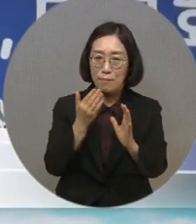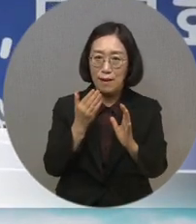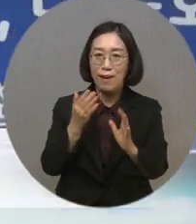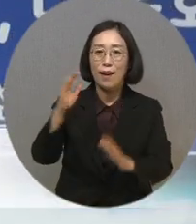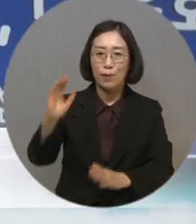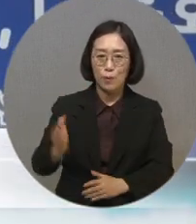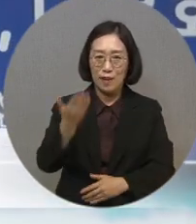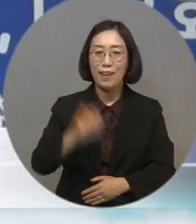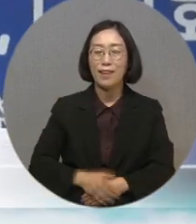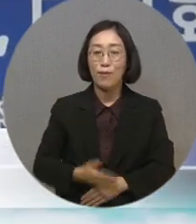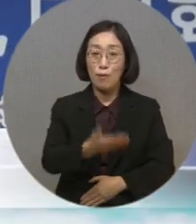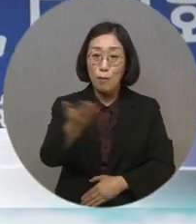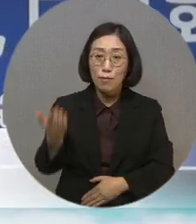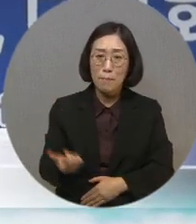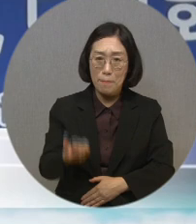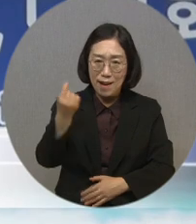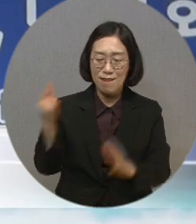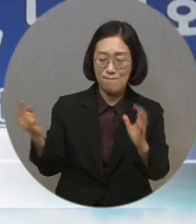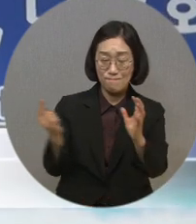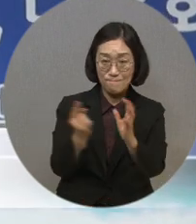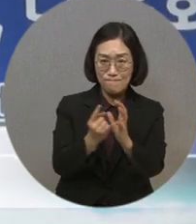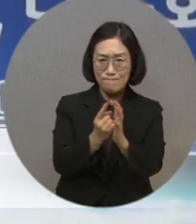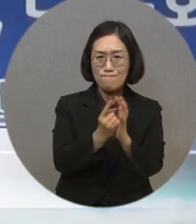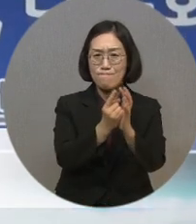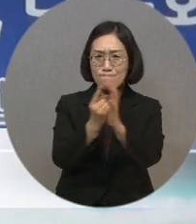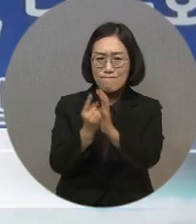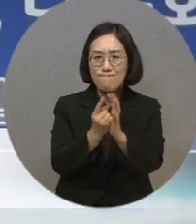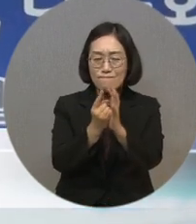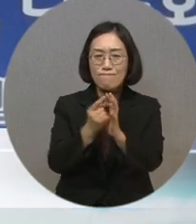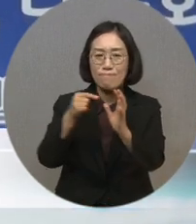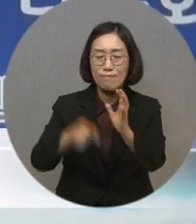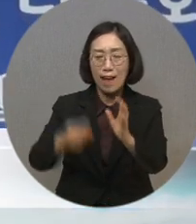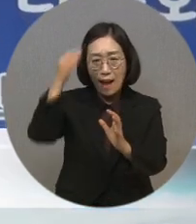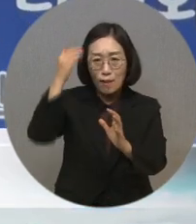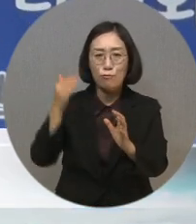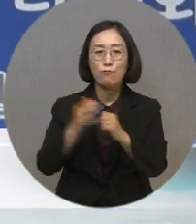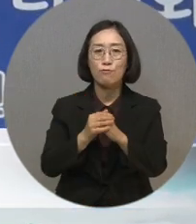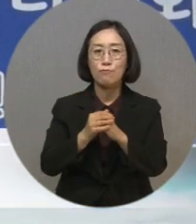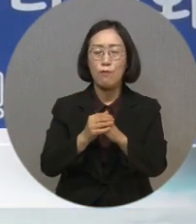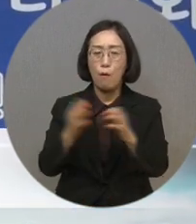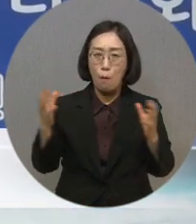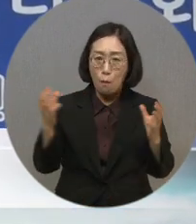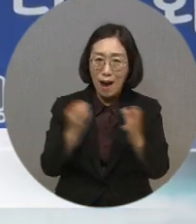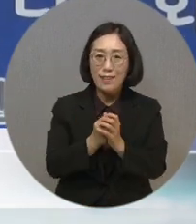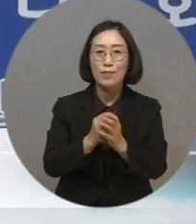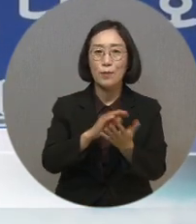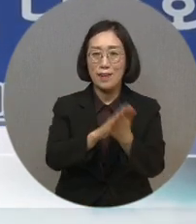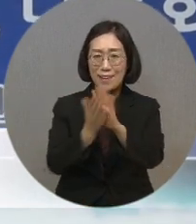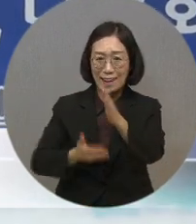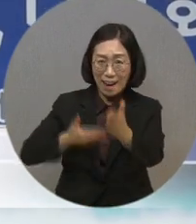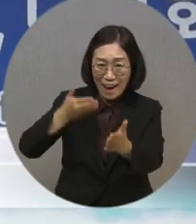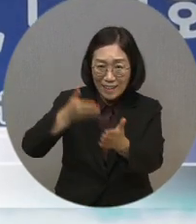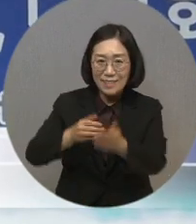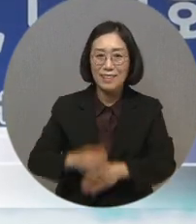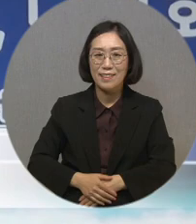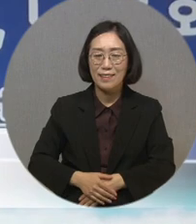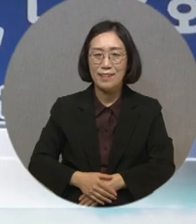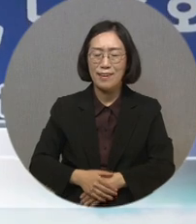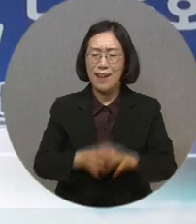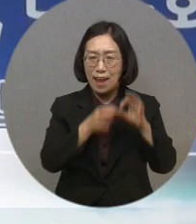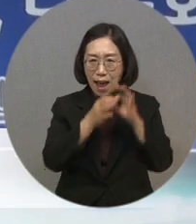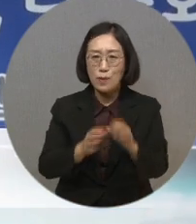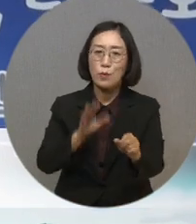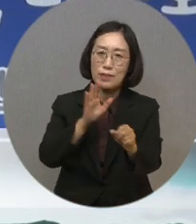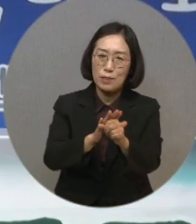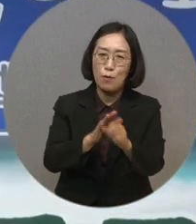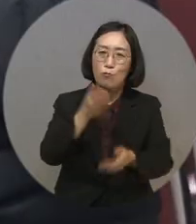같습니다. 여러분들이 빨리 정착을 해서 한국인이 완전한 한국인이 될 때까지 끝없는 지원을